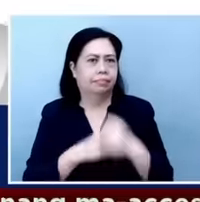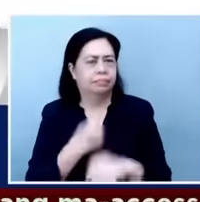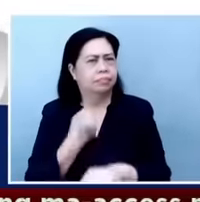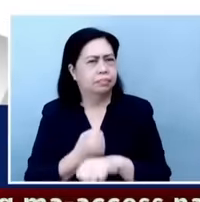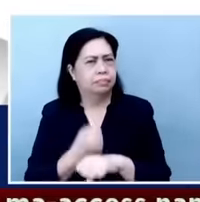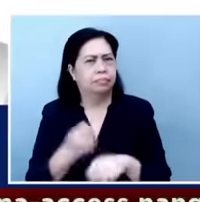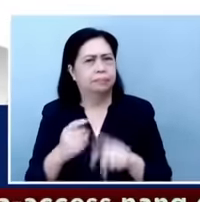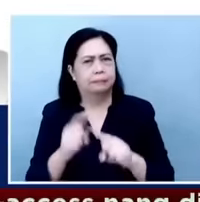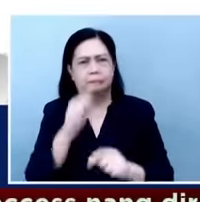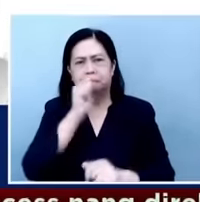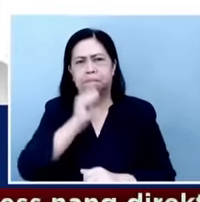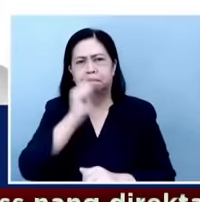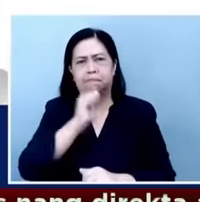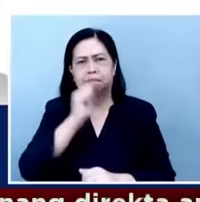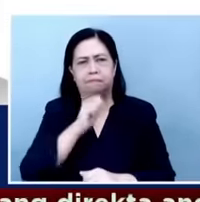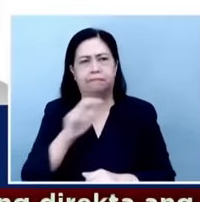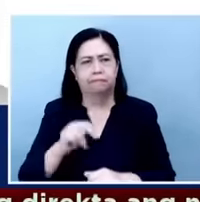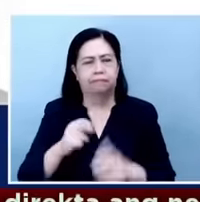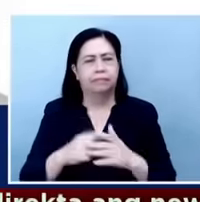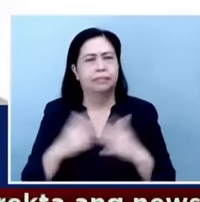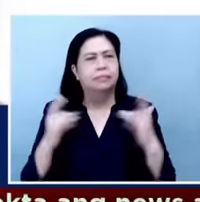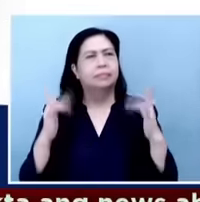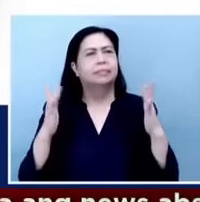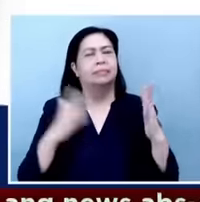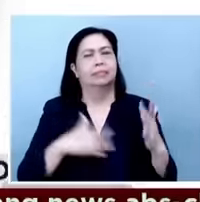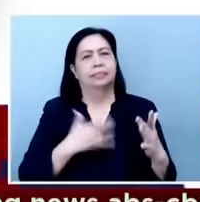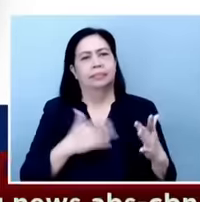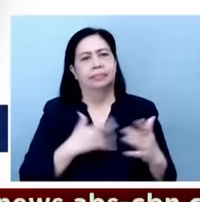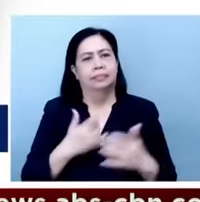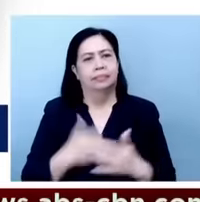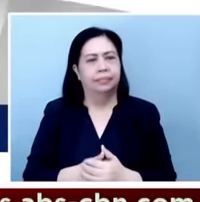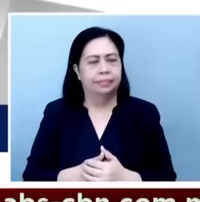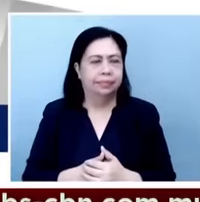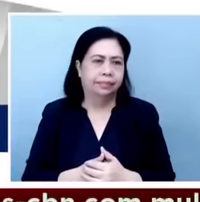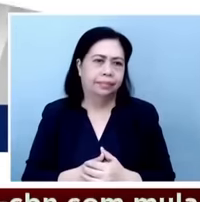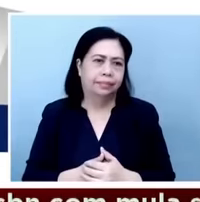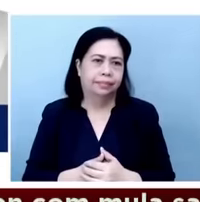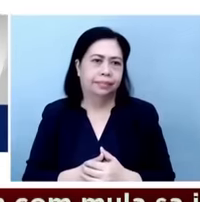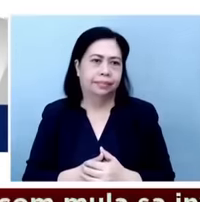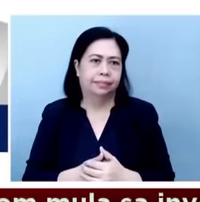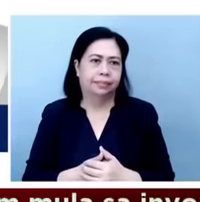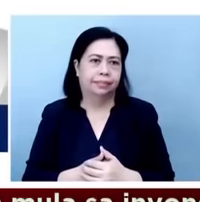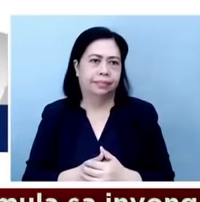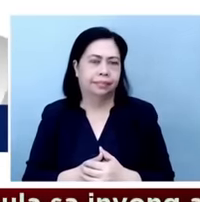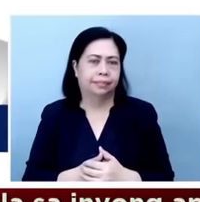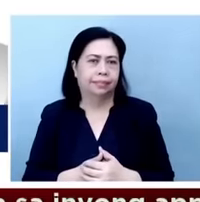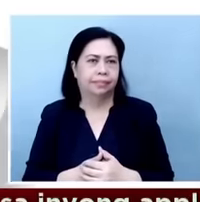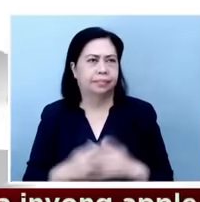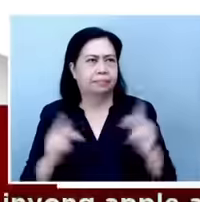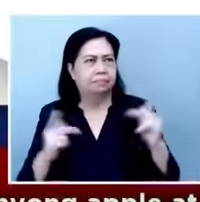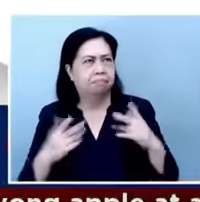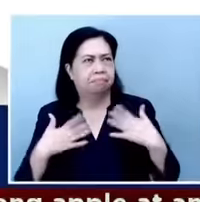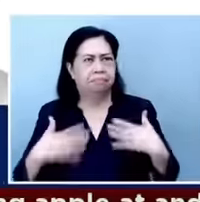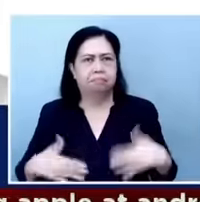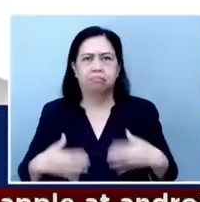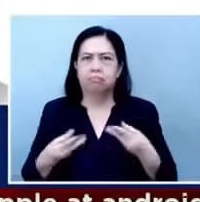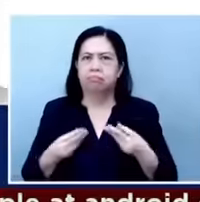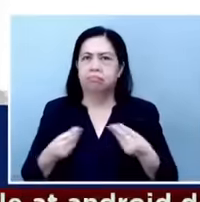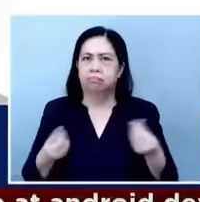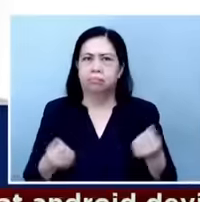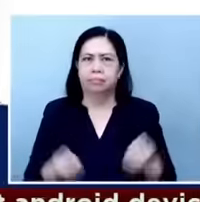mo tisin yun eh. Magaan ang pakiramdam ko, medyo na ano rin yung nasakit sa katawan, natatanggal din.